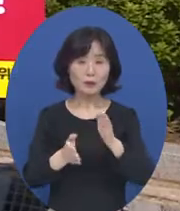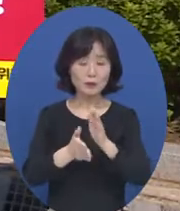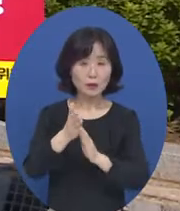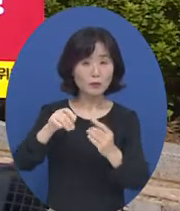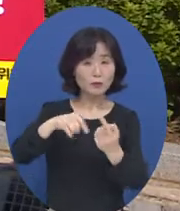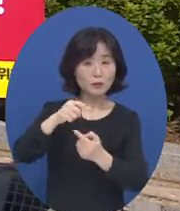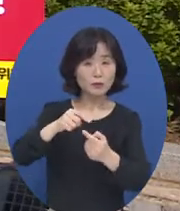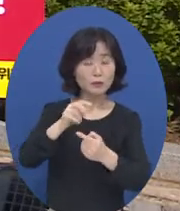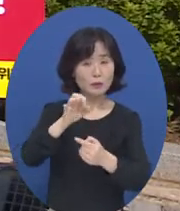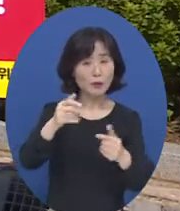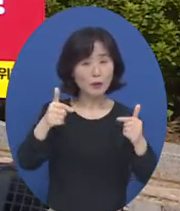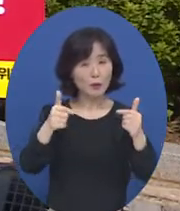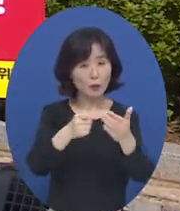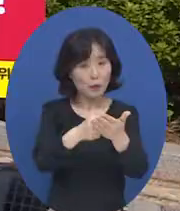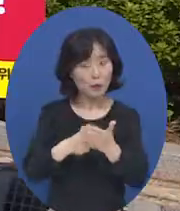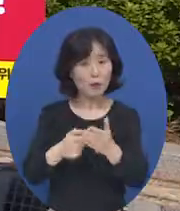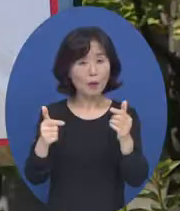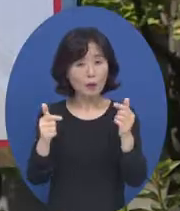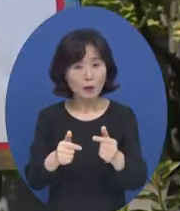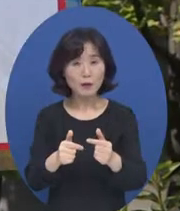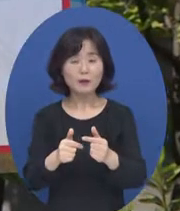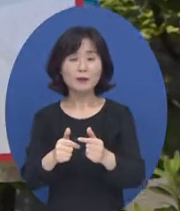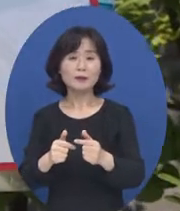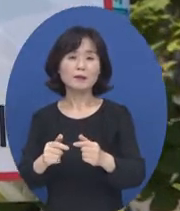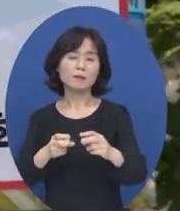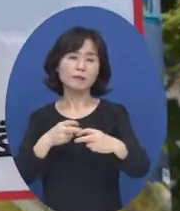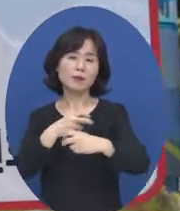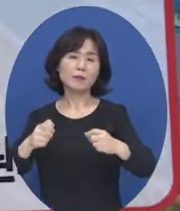비용 절감과 교통량 증가에 따른 사회적 편익,